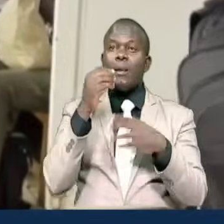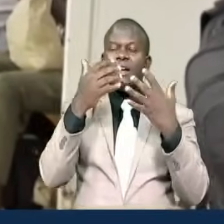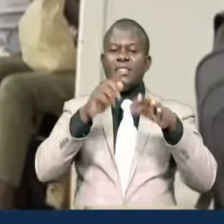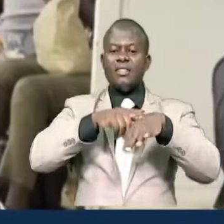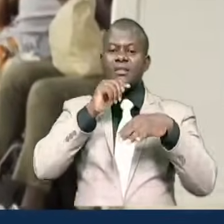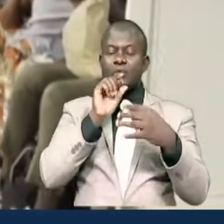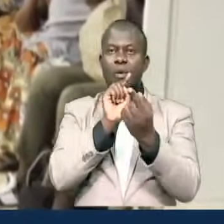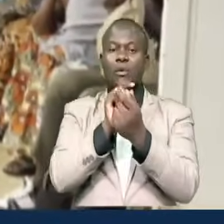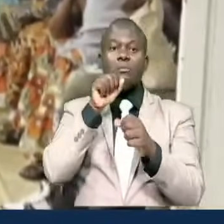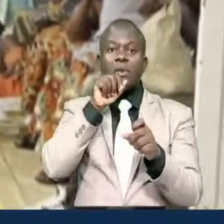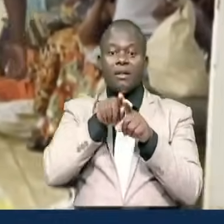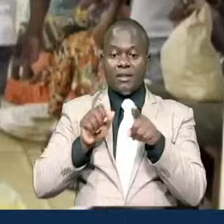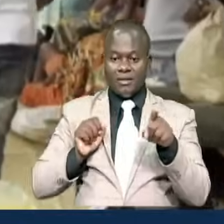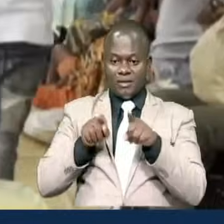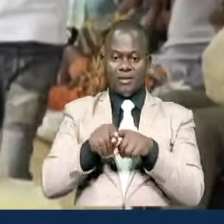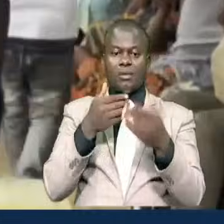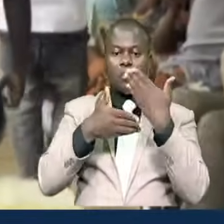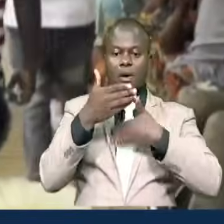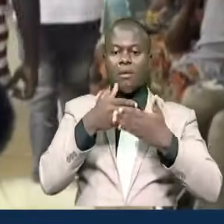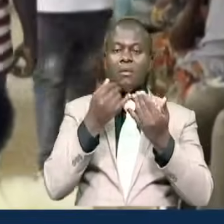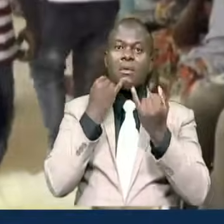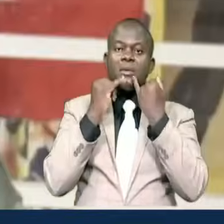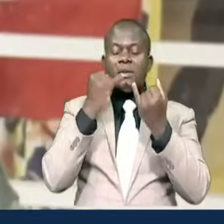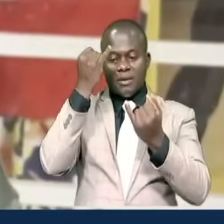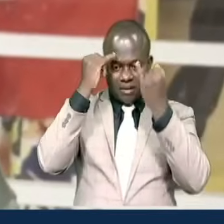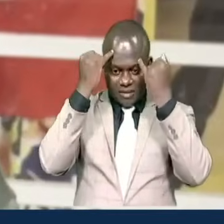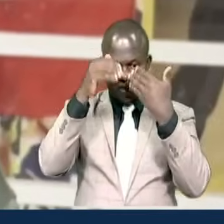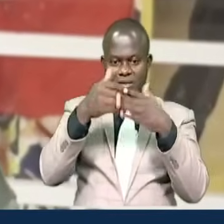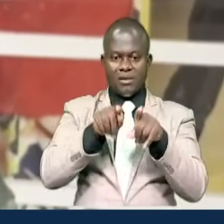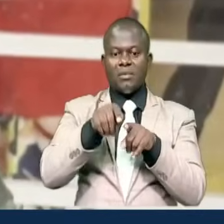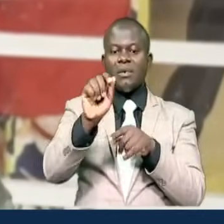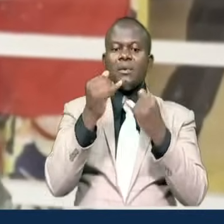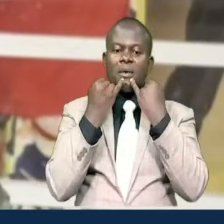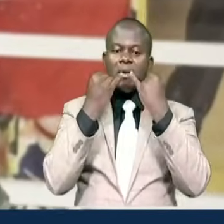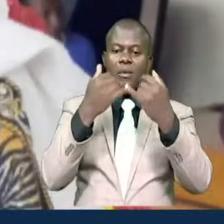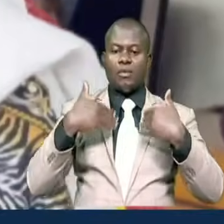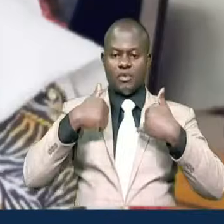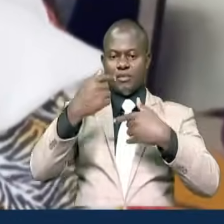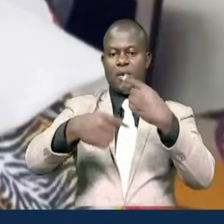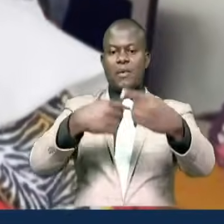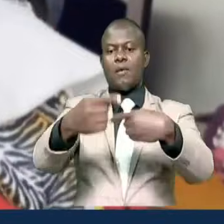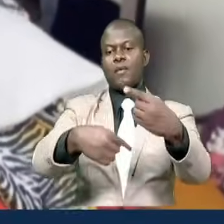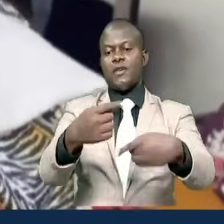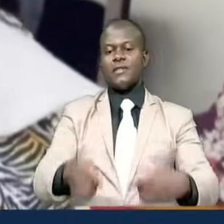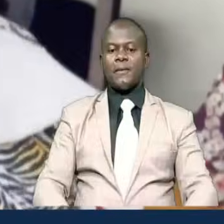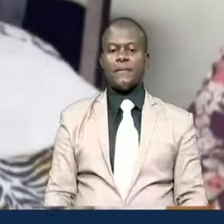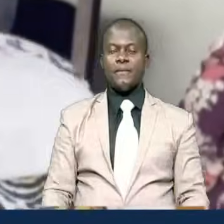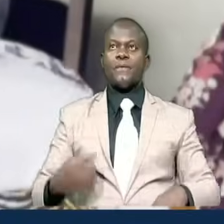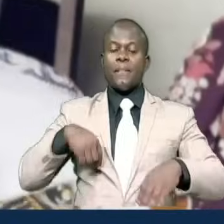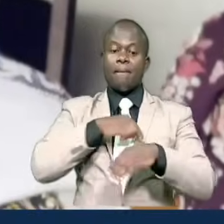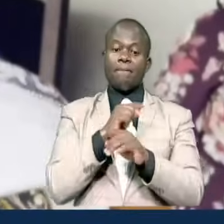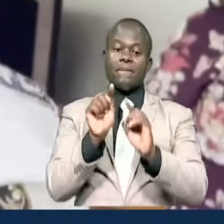n'abavandimwe bakaganira akababwira n'ibitekerezo bye abo bakamubwira ubuzima bugakomeza batagiye kugira ngo